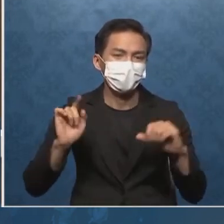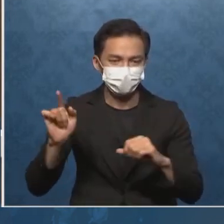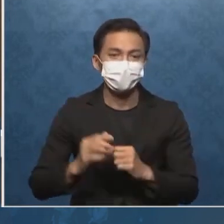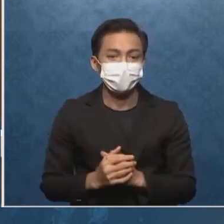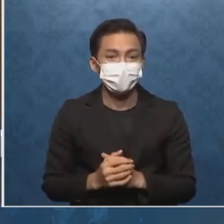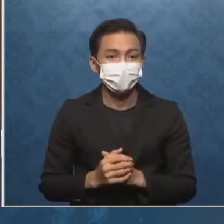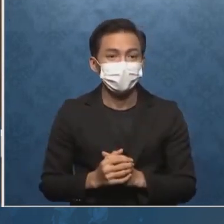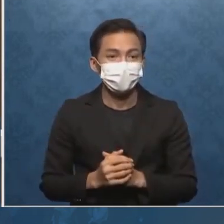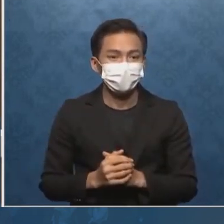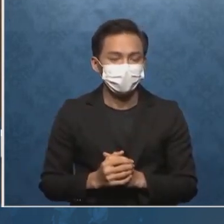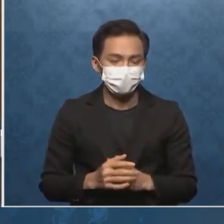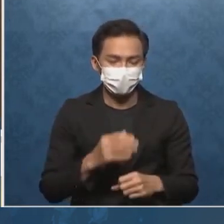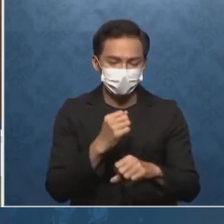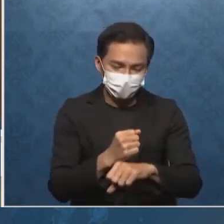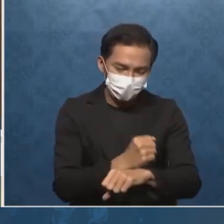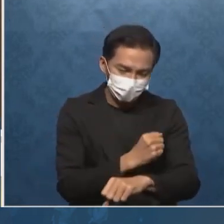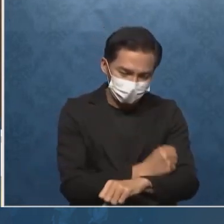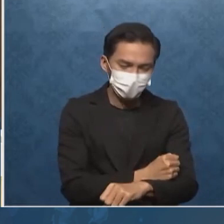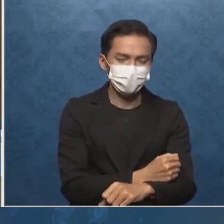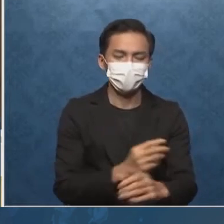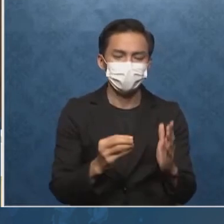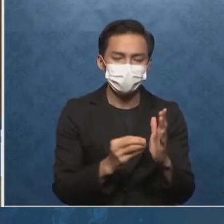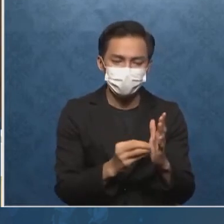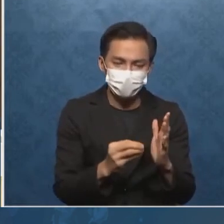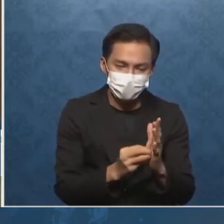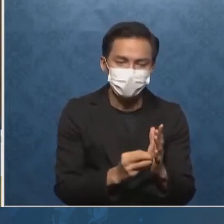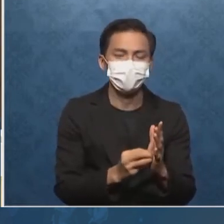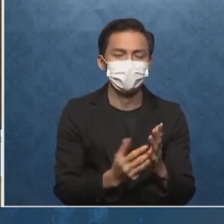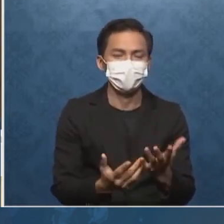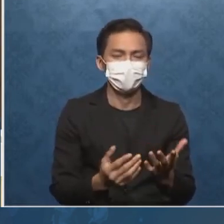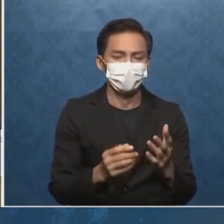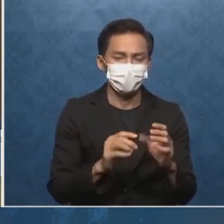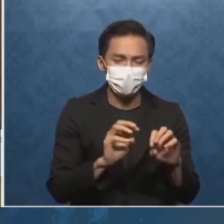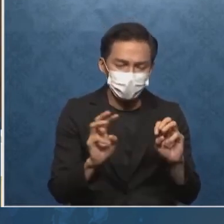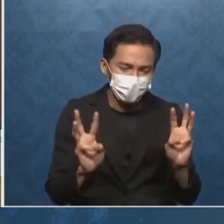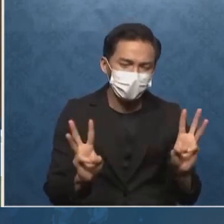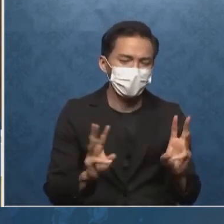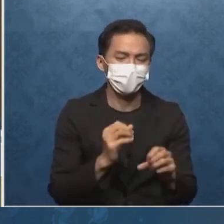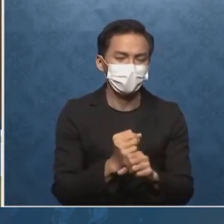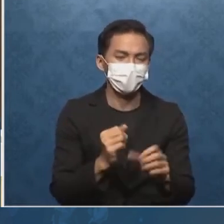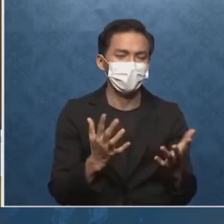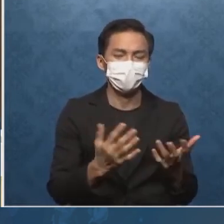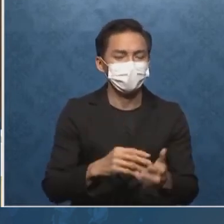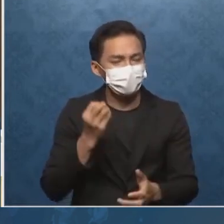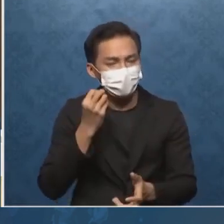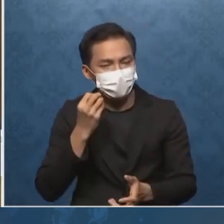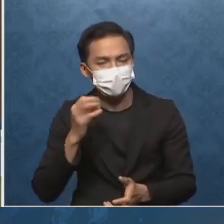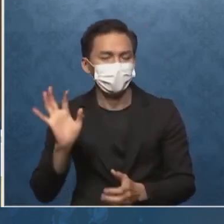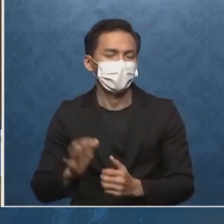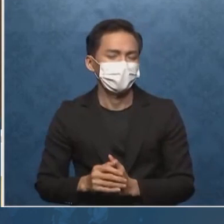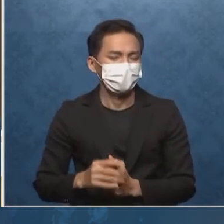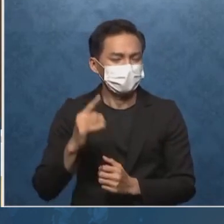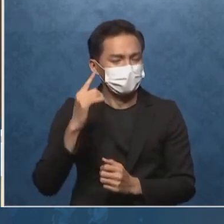ธรรมดาครับแรงงานจำนวนมากที่อยู่ในกรุงเทพฯไม่มีงานทำจึงกลับบ้านหวังเพียงว่า